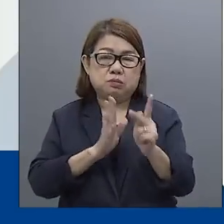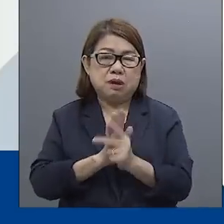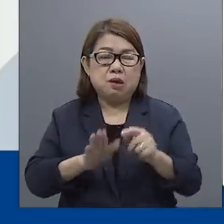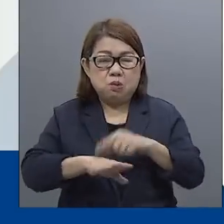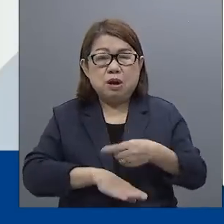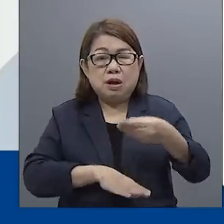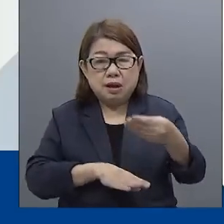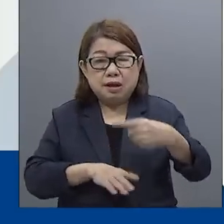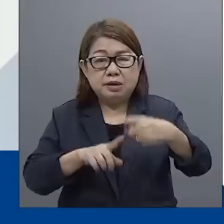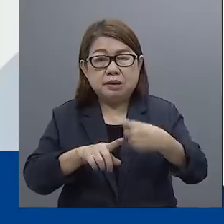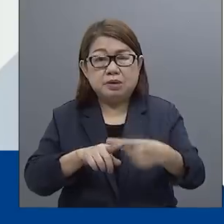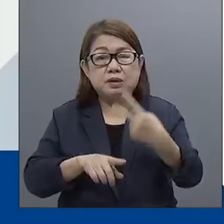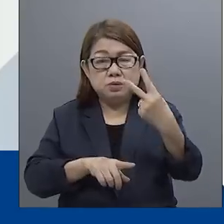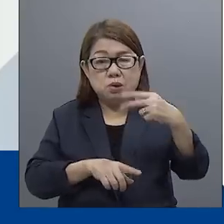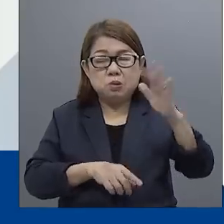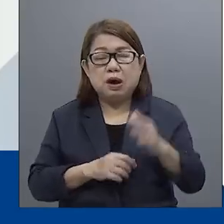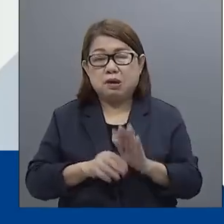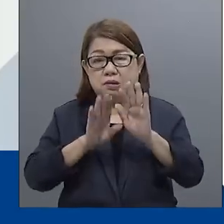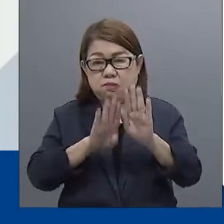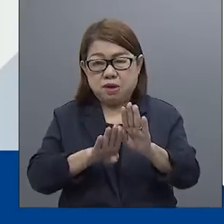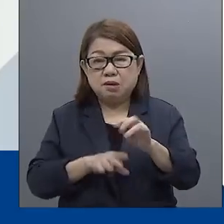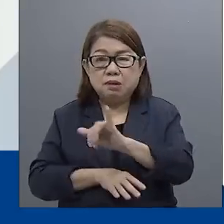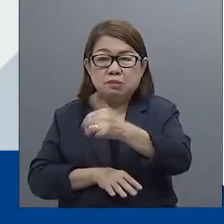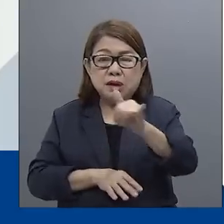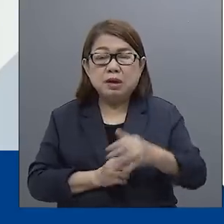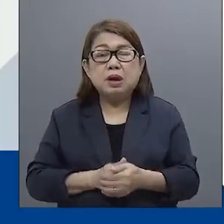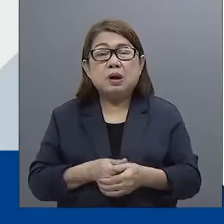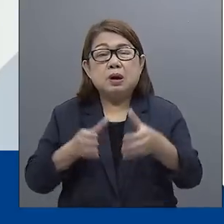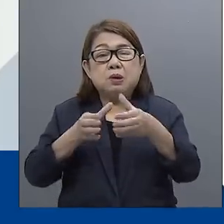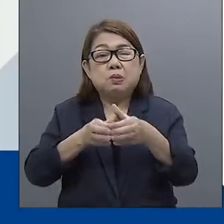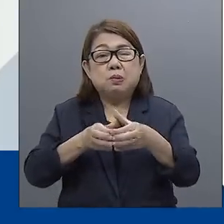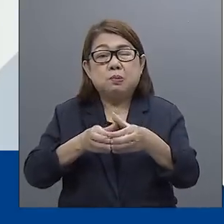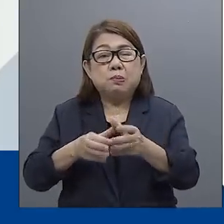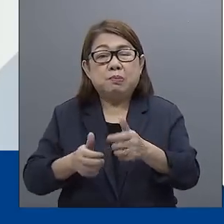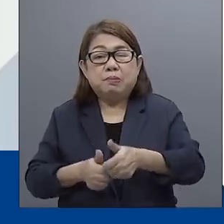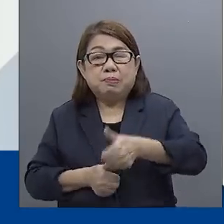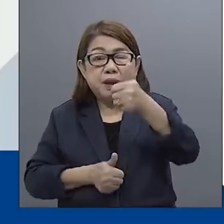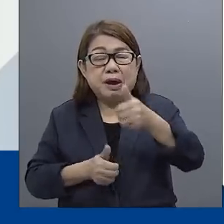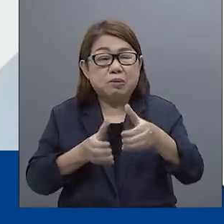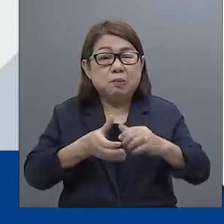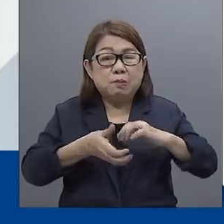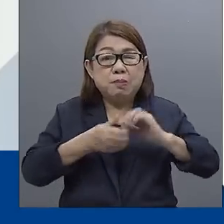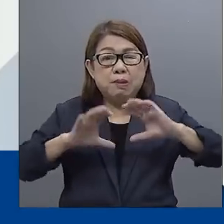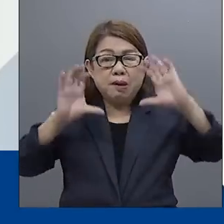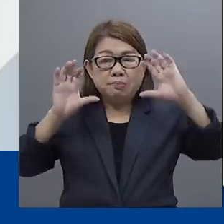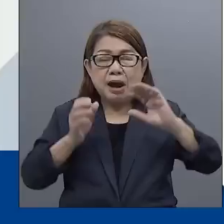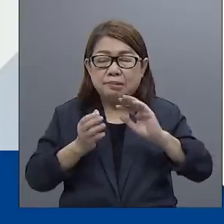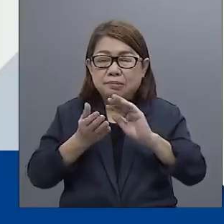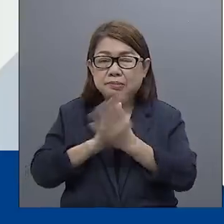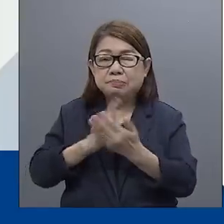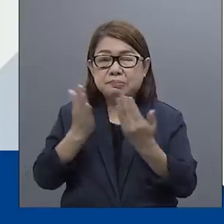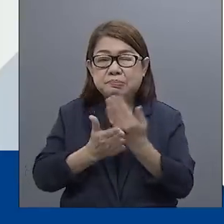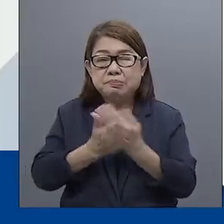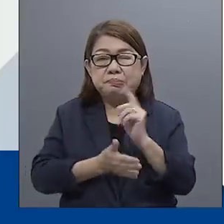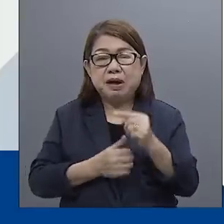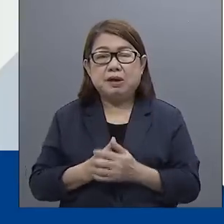งซึ่งถูกตั้งข้อสังเกตว่าอาจเป็นเหตุให้พรรคแกนนำหรือพรรคร่วมรัฐบาลเกิดการเปลี่ยนแปลงไปจากที่เรา